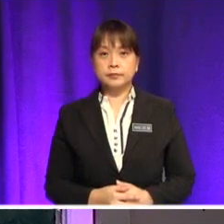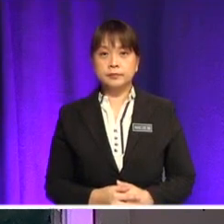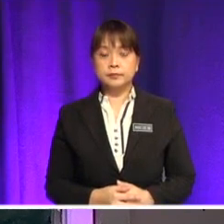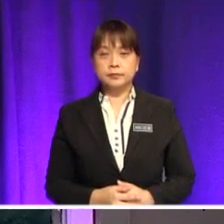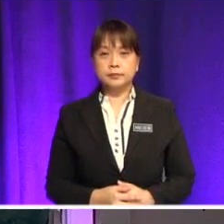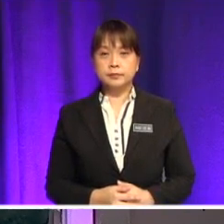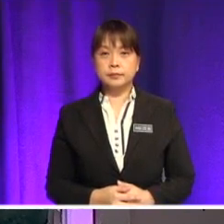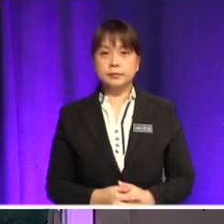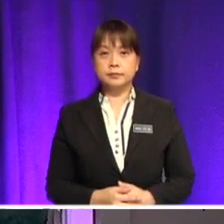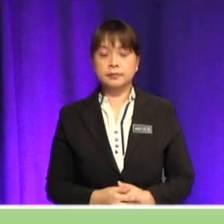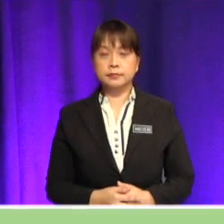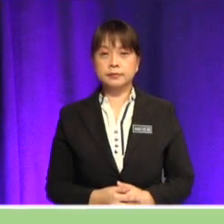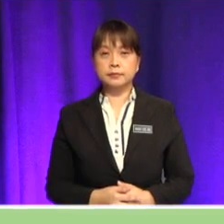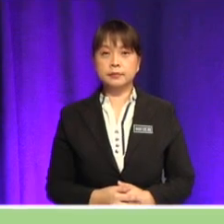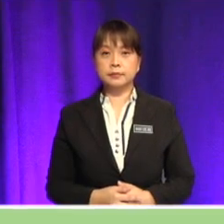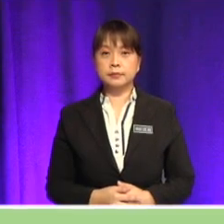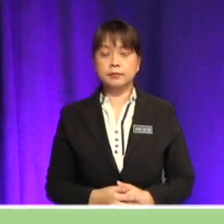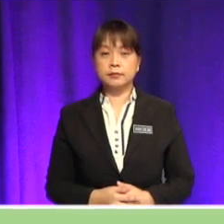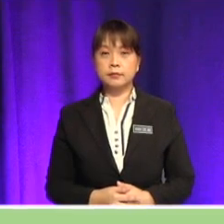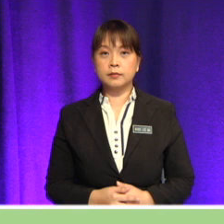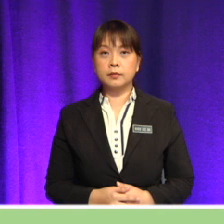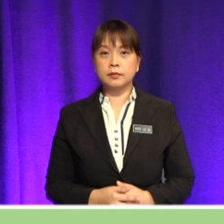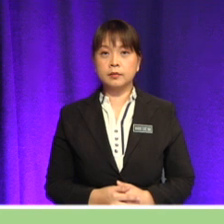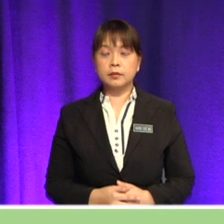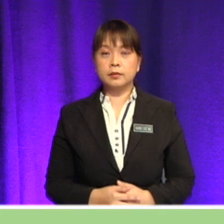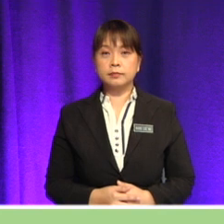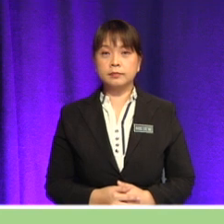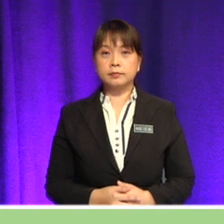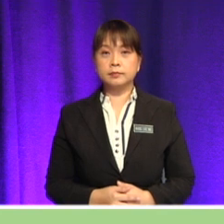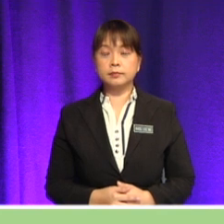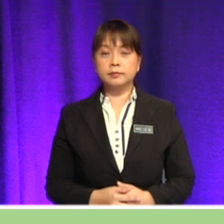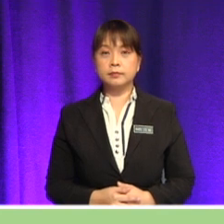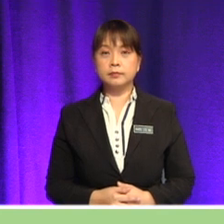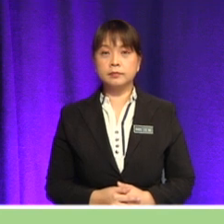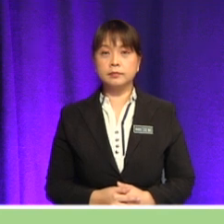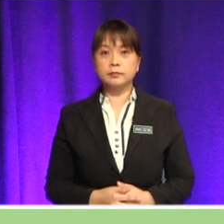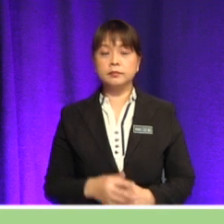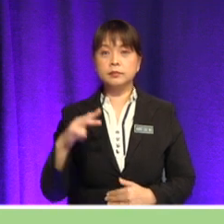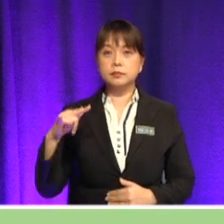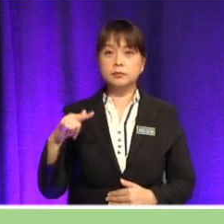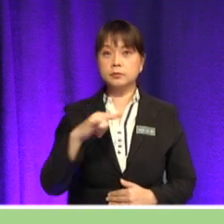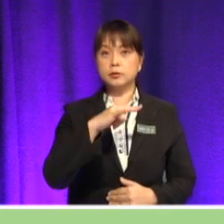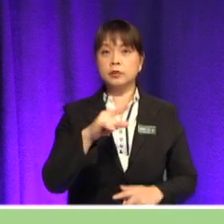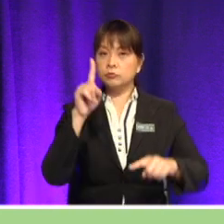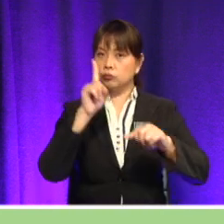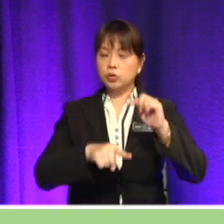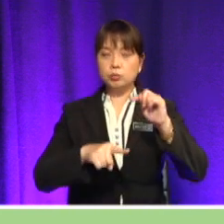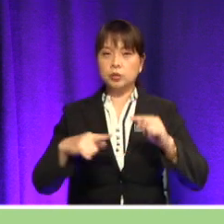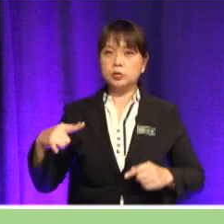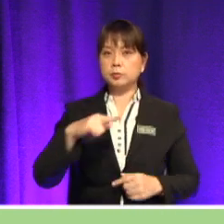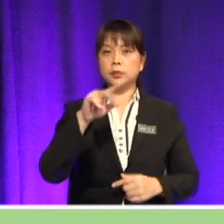pesawat pengangkut tidak dapat terbang melebihi 35 ribu kilometer di udara